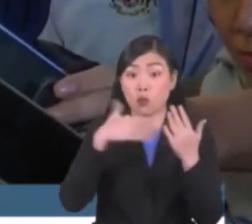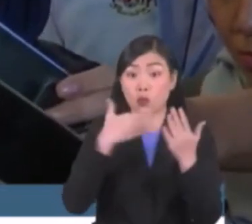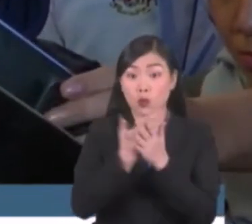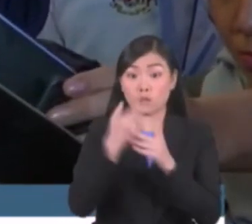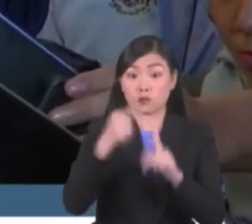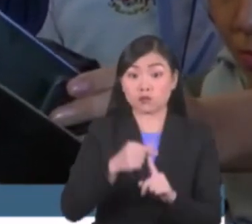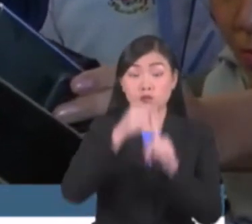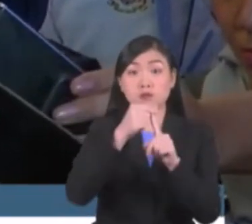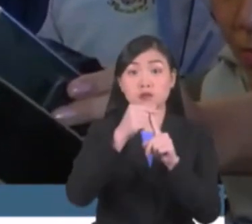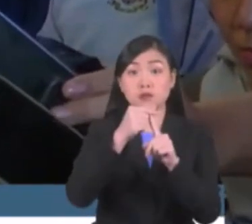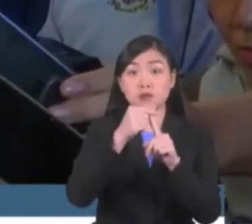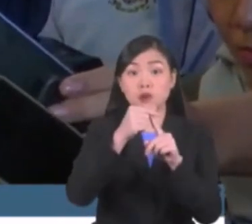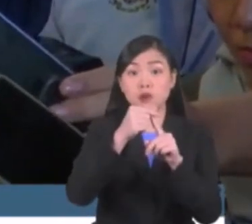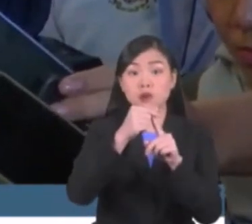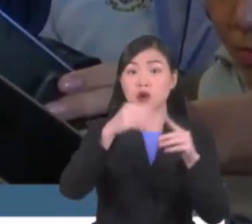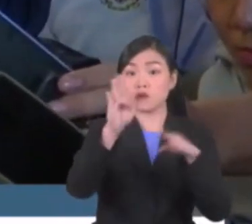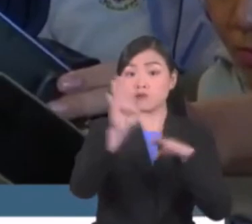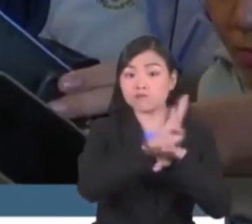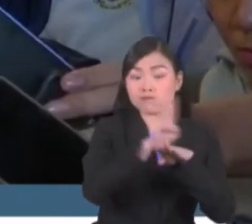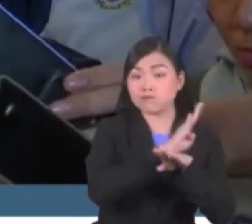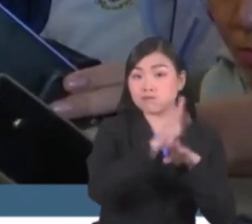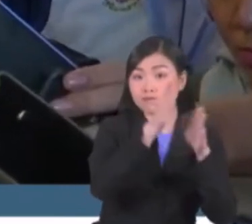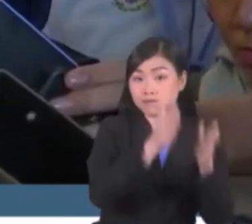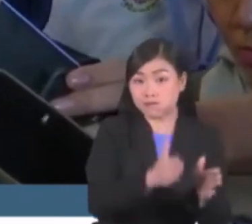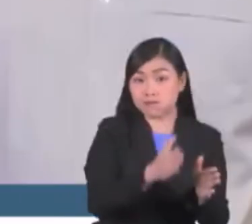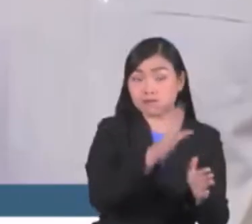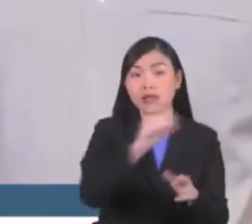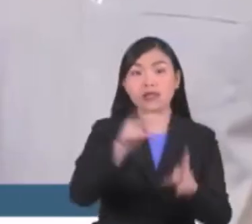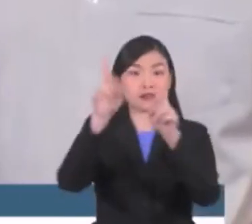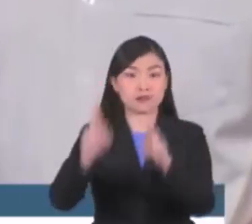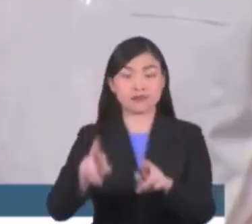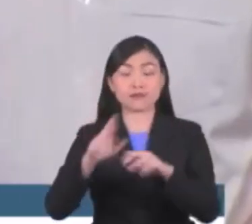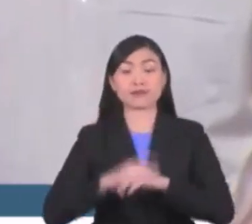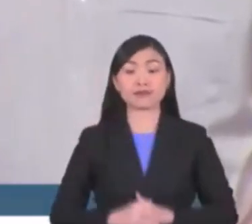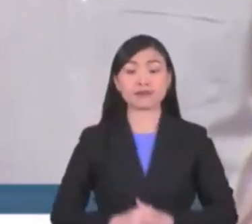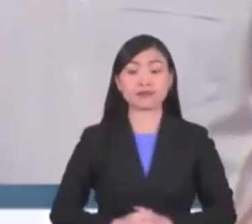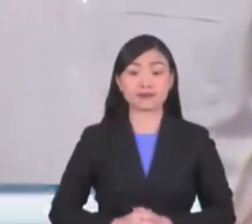terutamanya golongan peniaga, bisnes entiti dan rakyat.